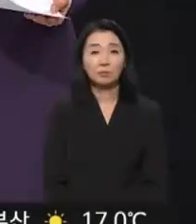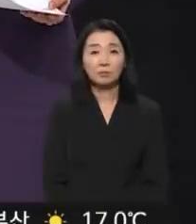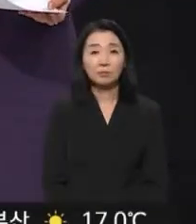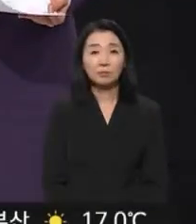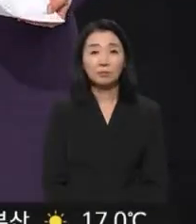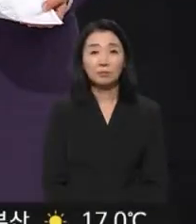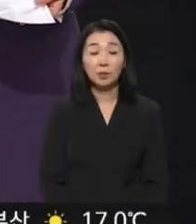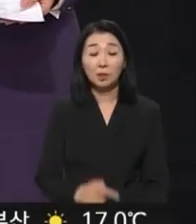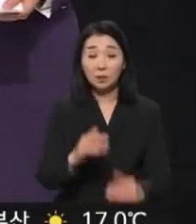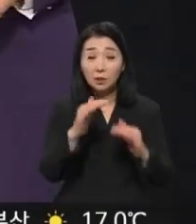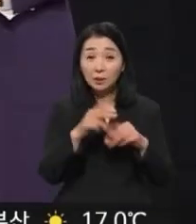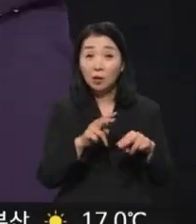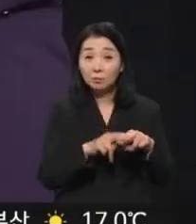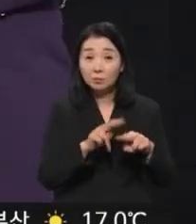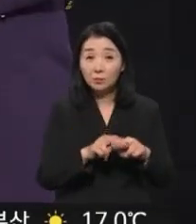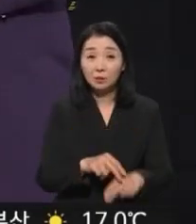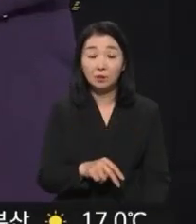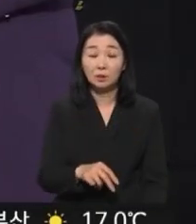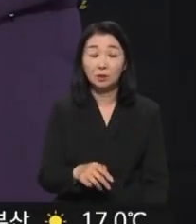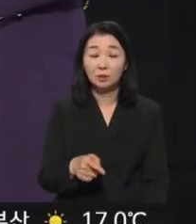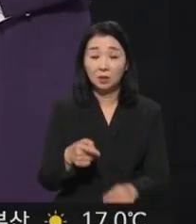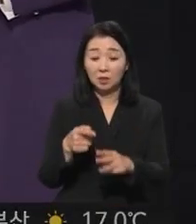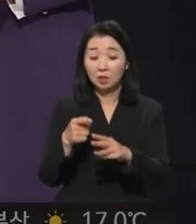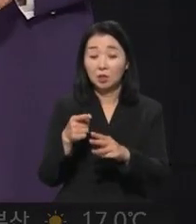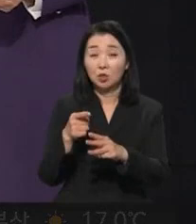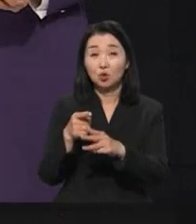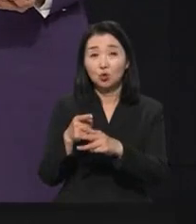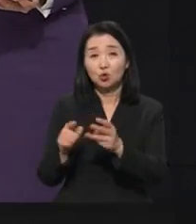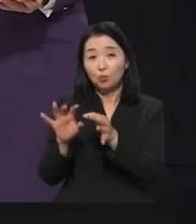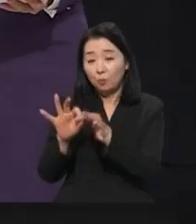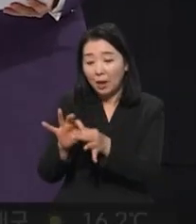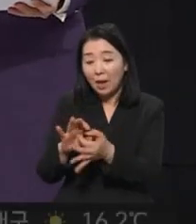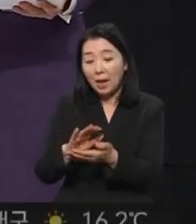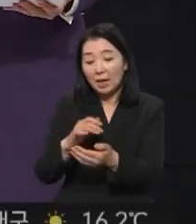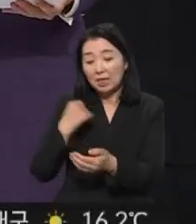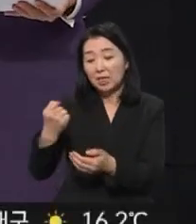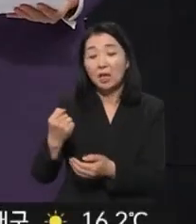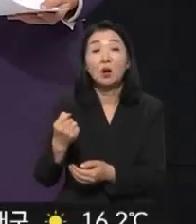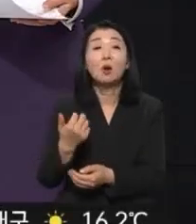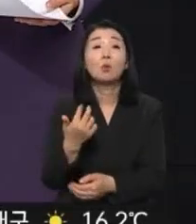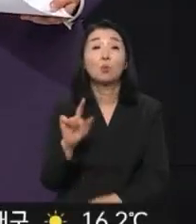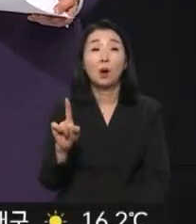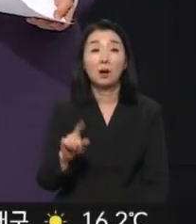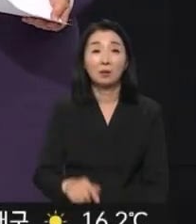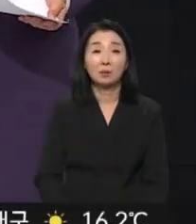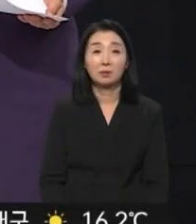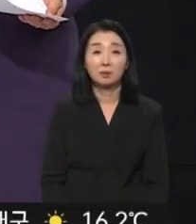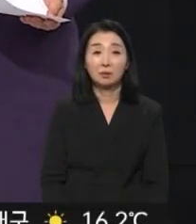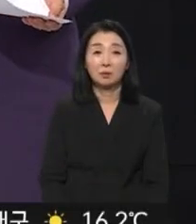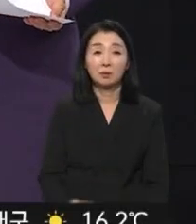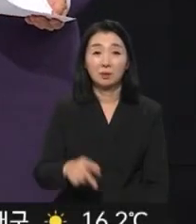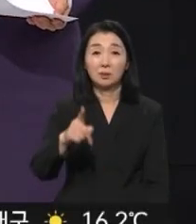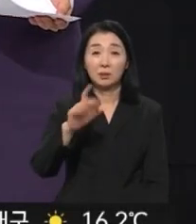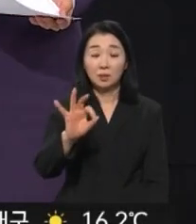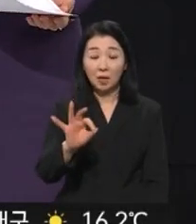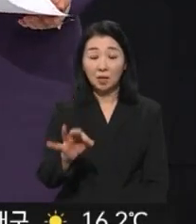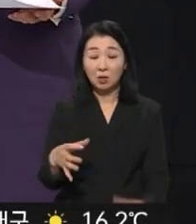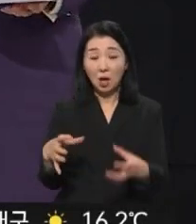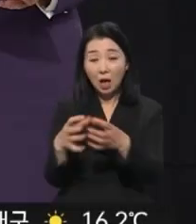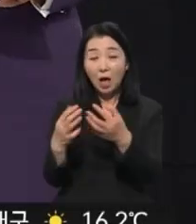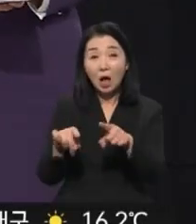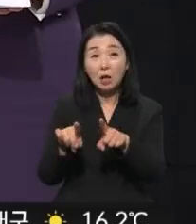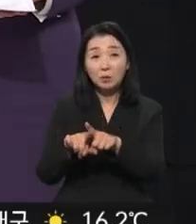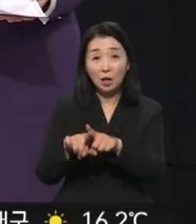네, 다음 소식의 해시태그는 친윤 세력화입니다. 친윤계 장제원 의원을 중심으로 출범하려고 했던